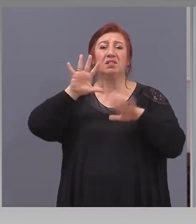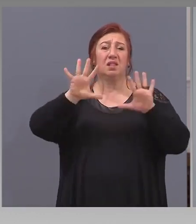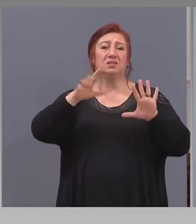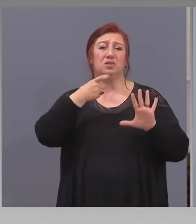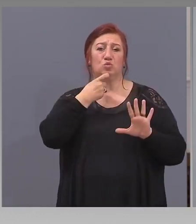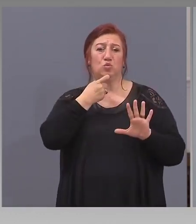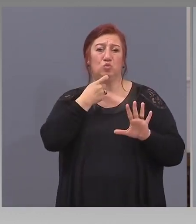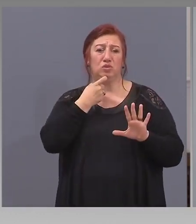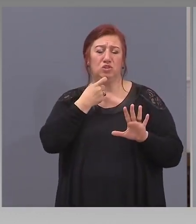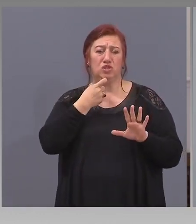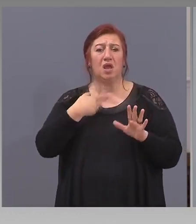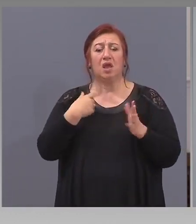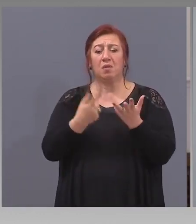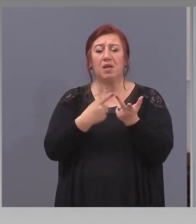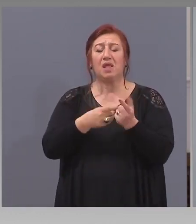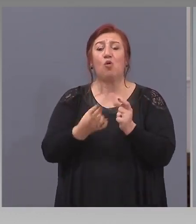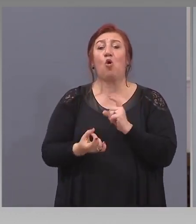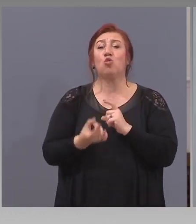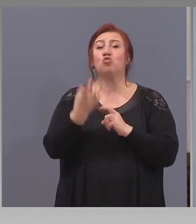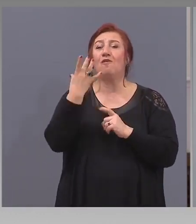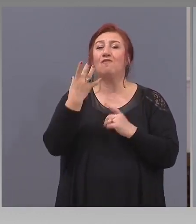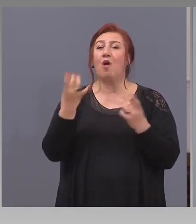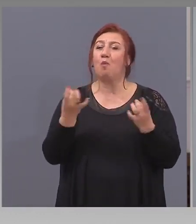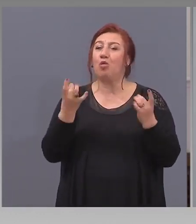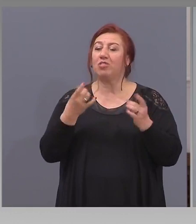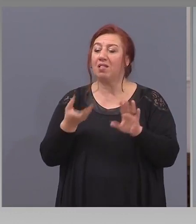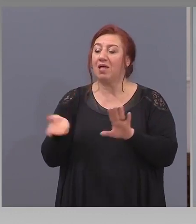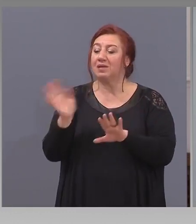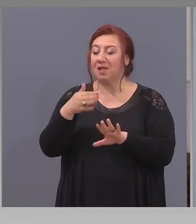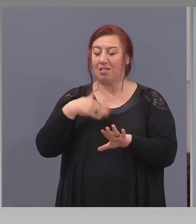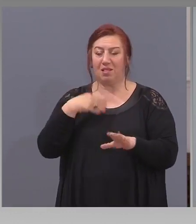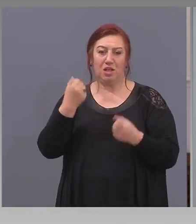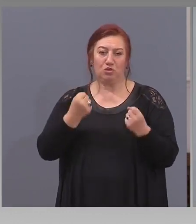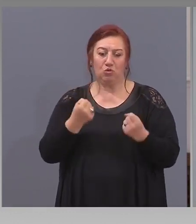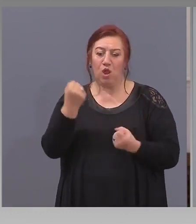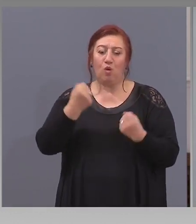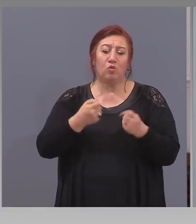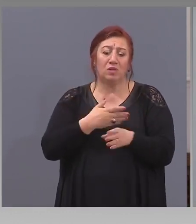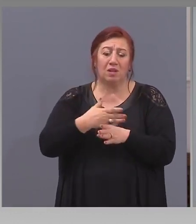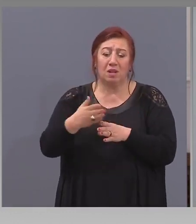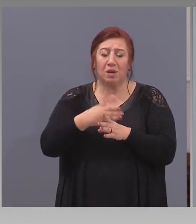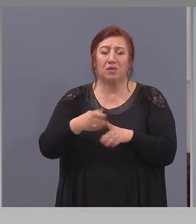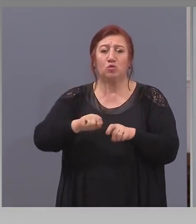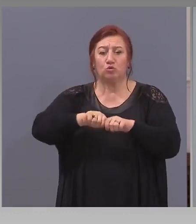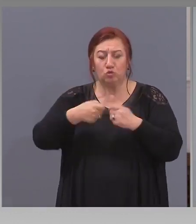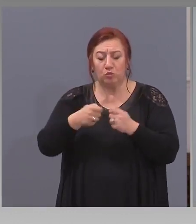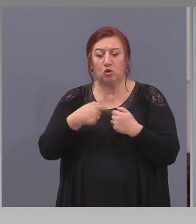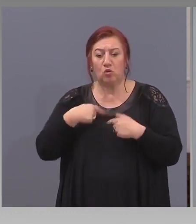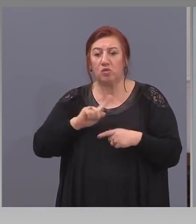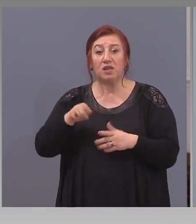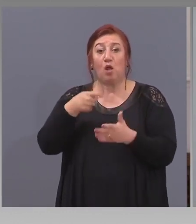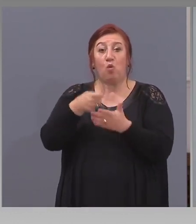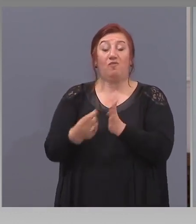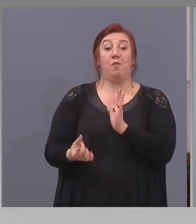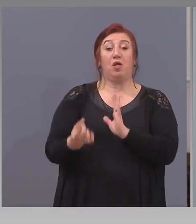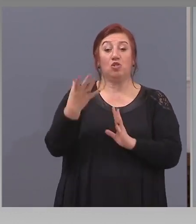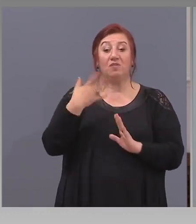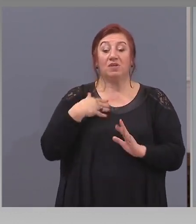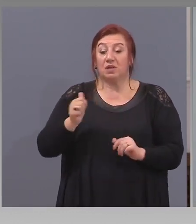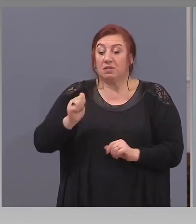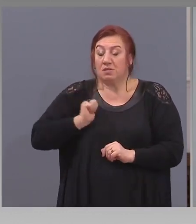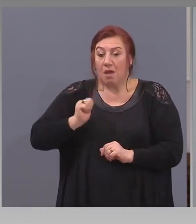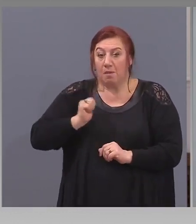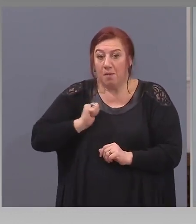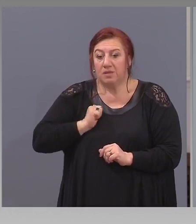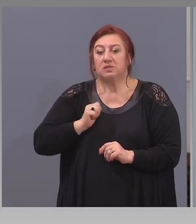Вече има няколко модела след нашите. Едва те не върват. Чупат се непрекъснат. Но не купуваме, за да има да остане. От самолет, от